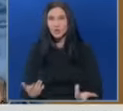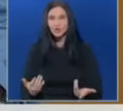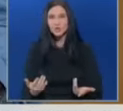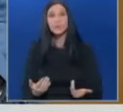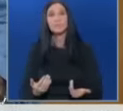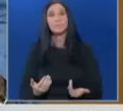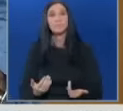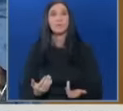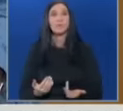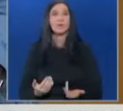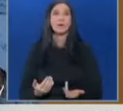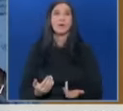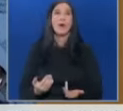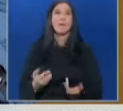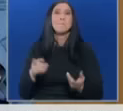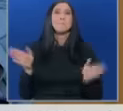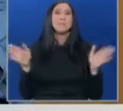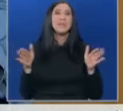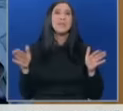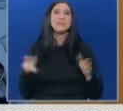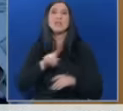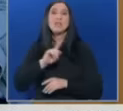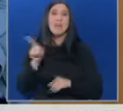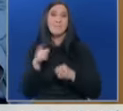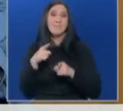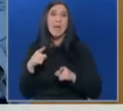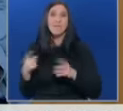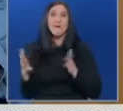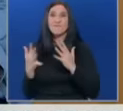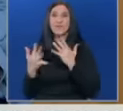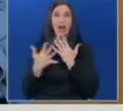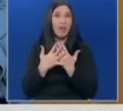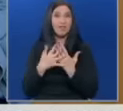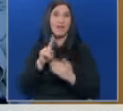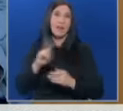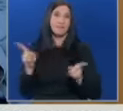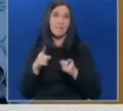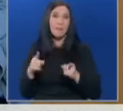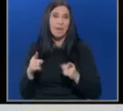птичките не пеят в кафез и няма да пеят. Кафезите трябва да бъдат счупени.